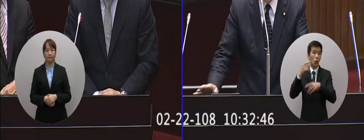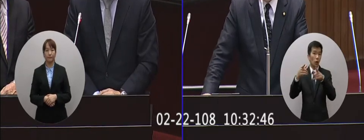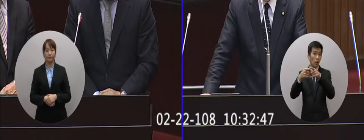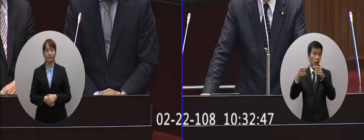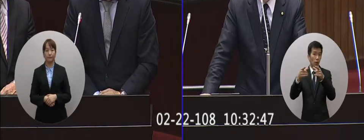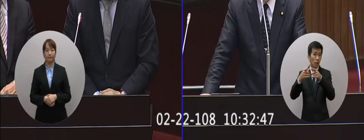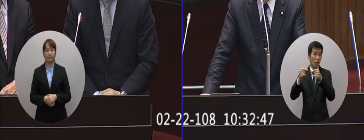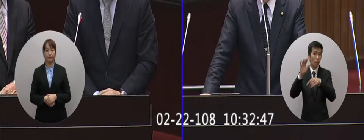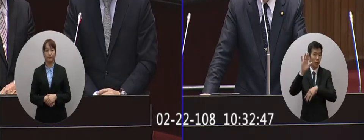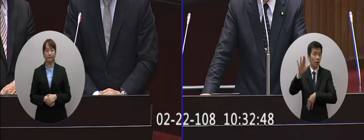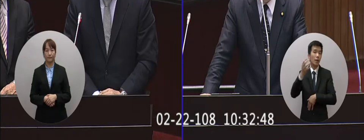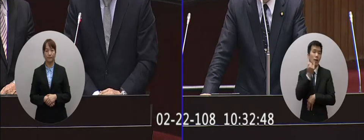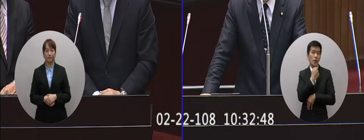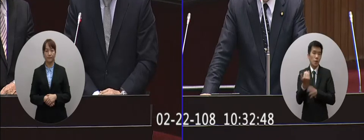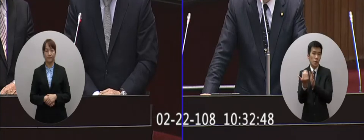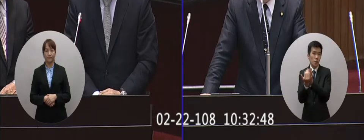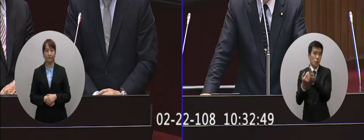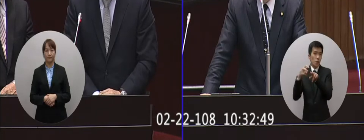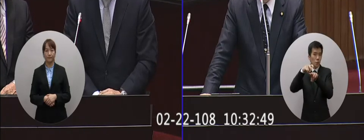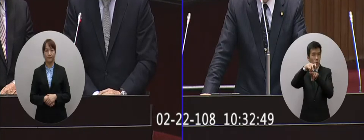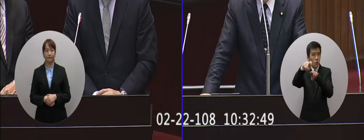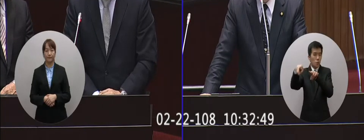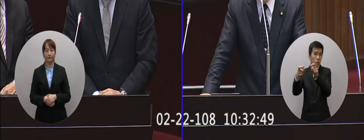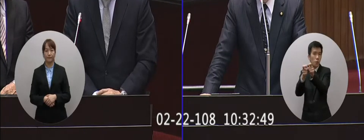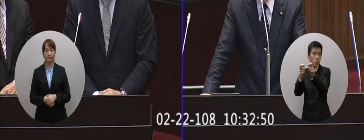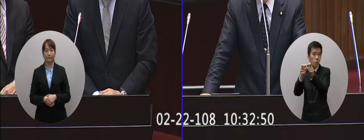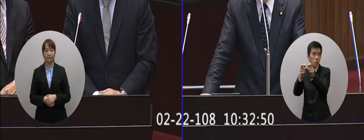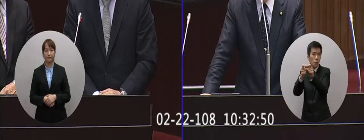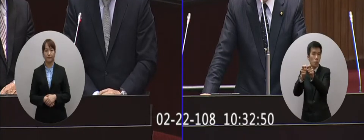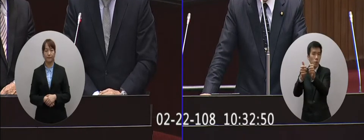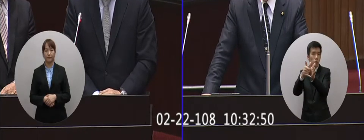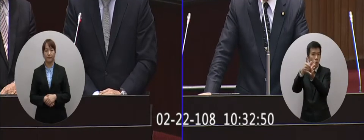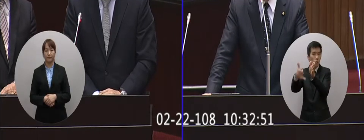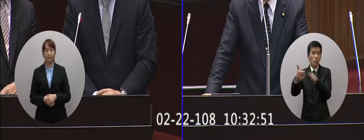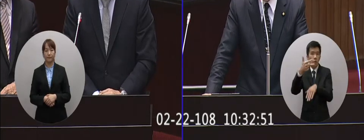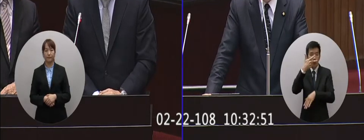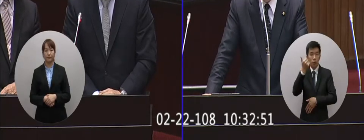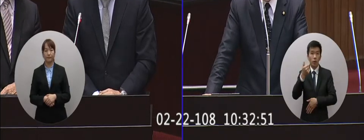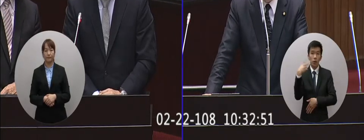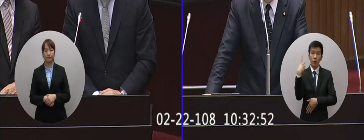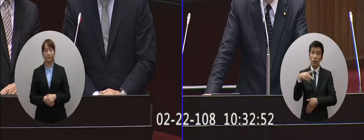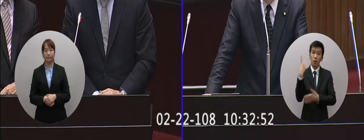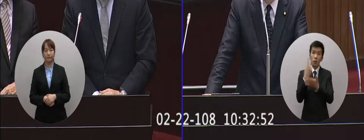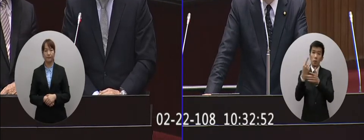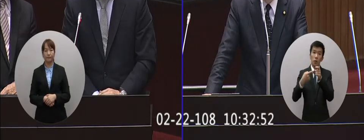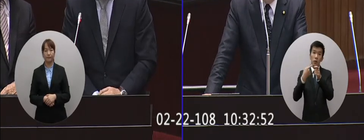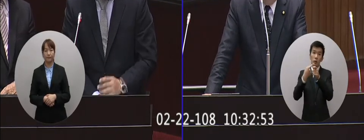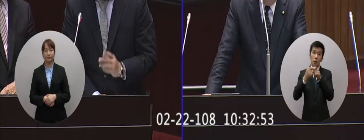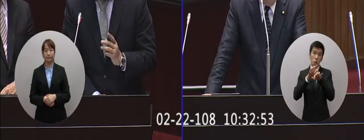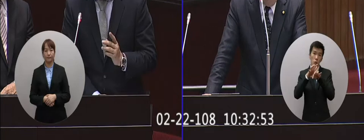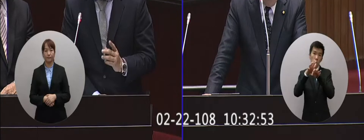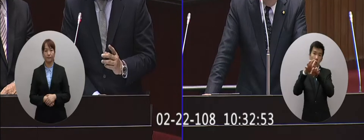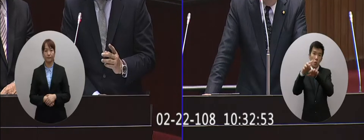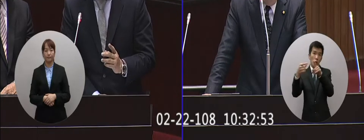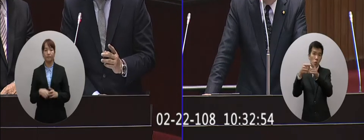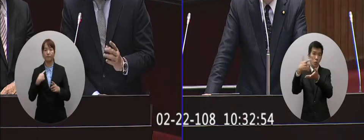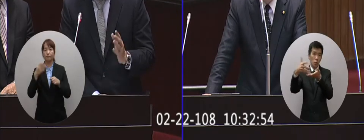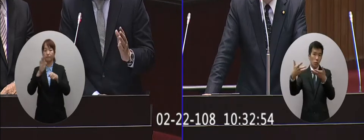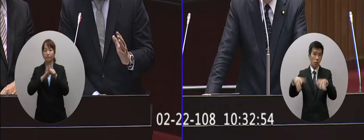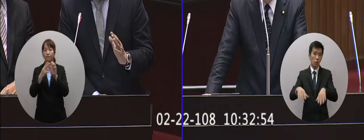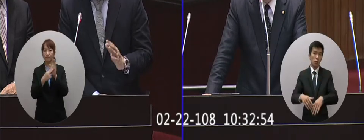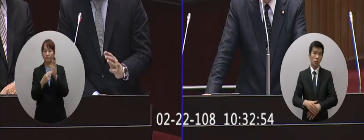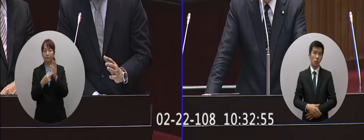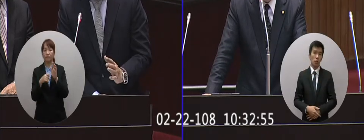把轨道的这些工程都拉到附近的，更何况这每年都有那么多的观光人口。 是不是我跟委员也再补充一